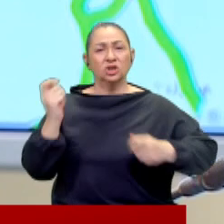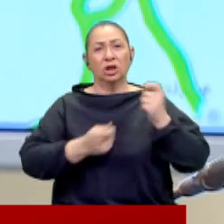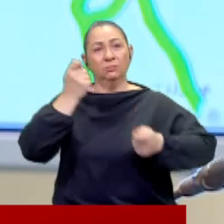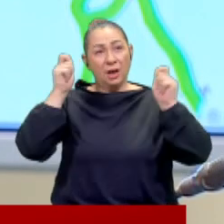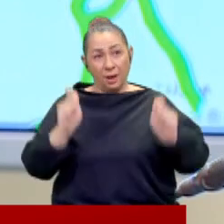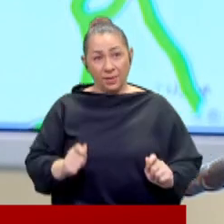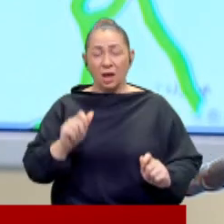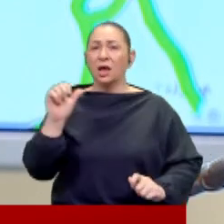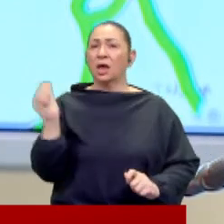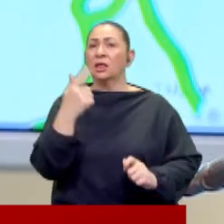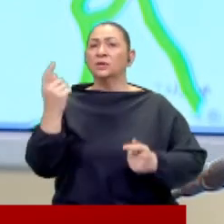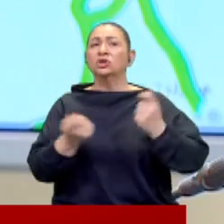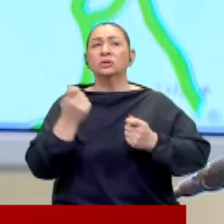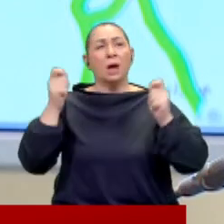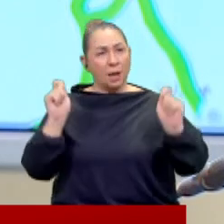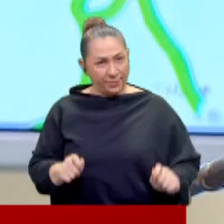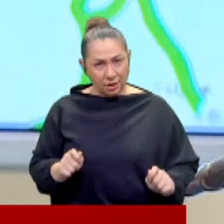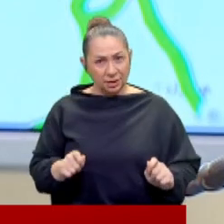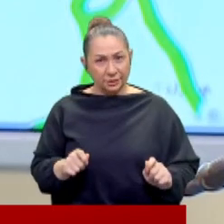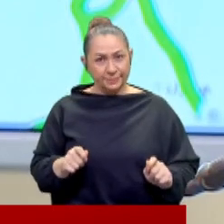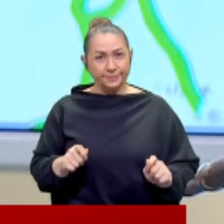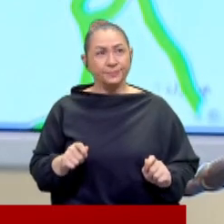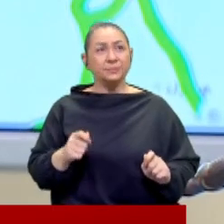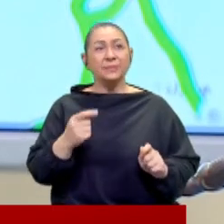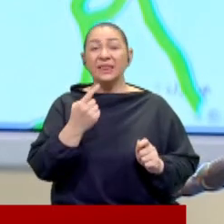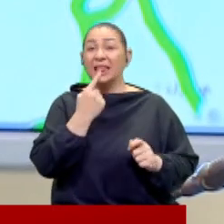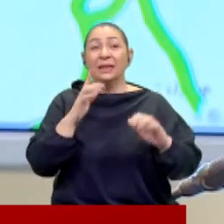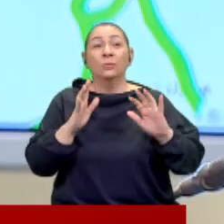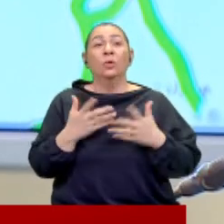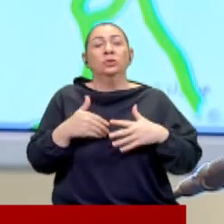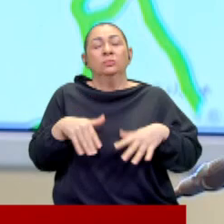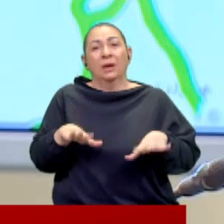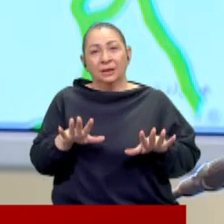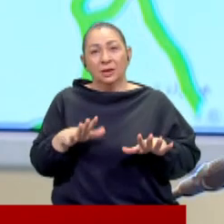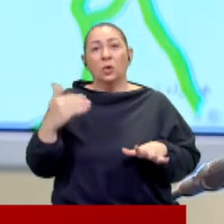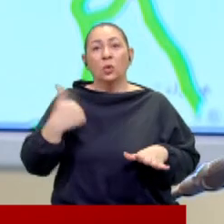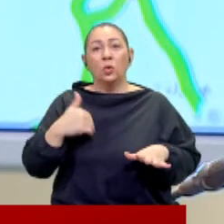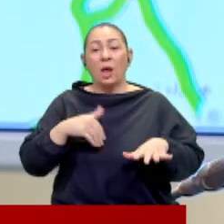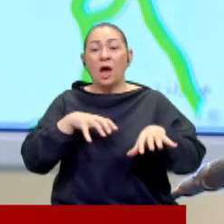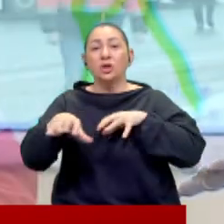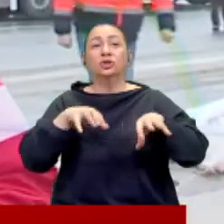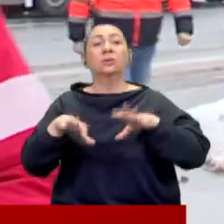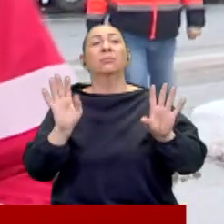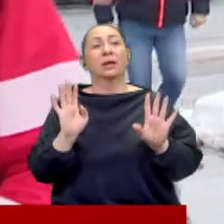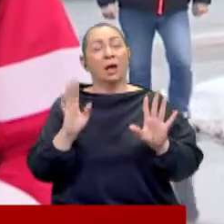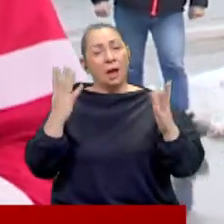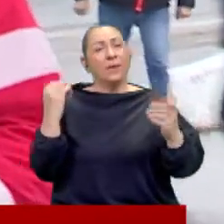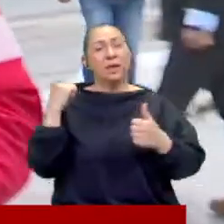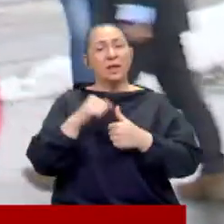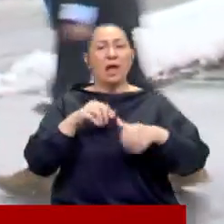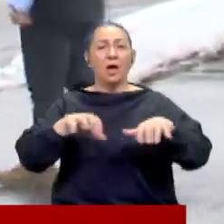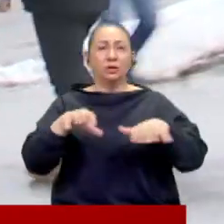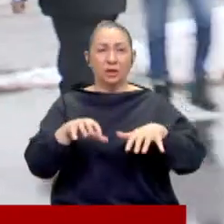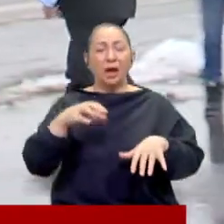yapılmıştır kaliteli bir çalışma yapılmıştır dilini bozmayan ve kurumlara ayrıştırma yan ama yine